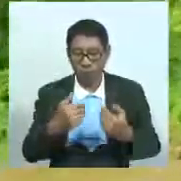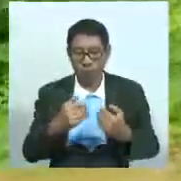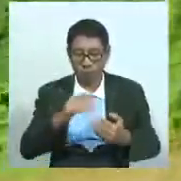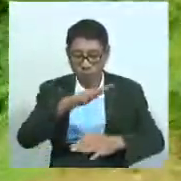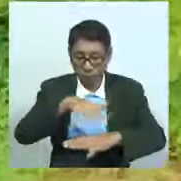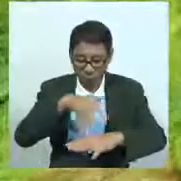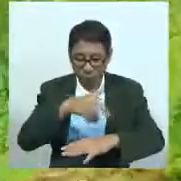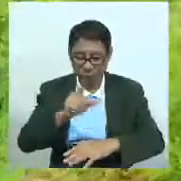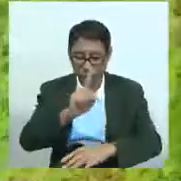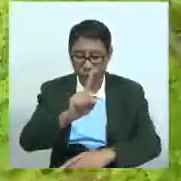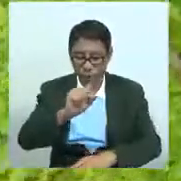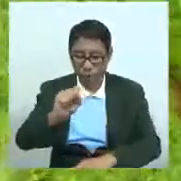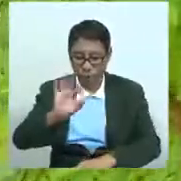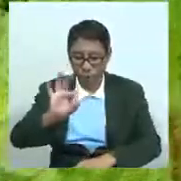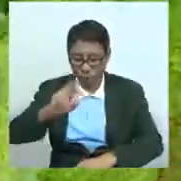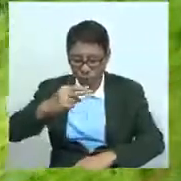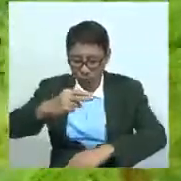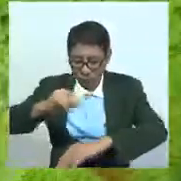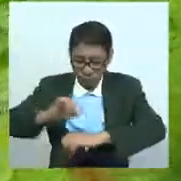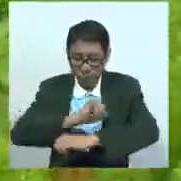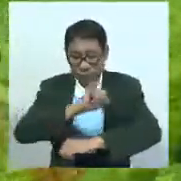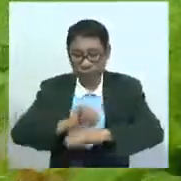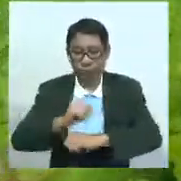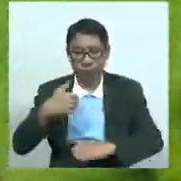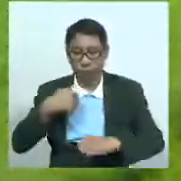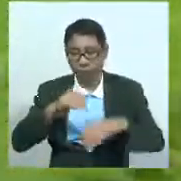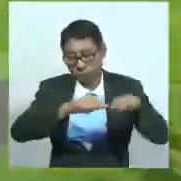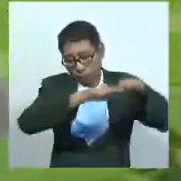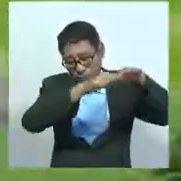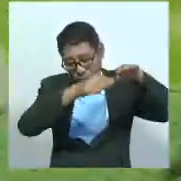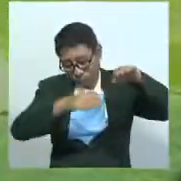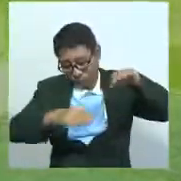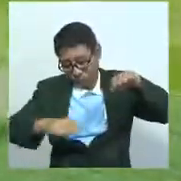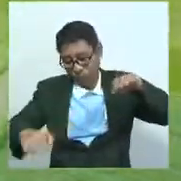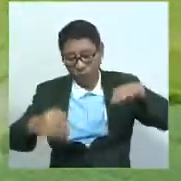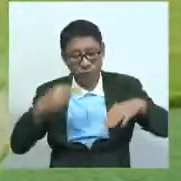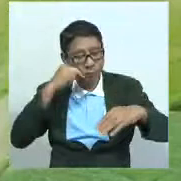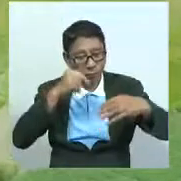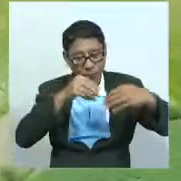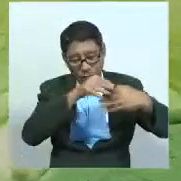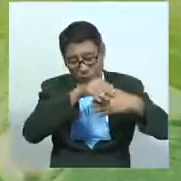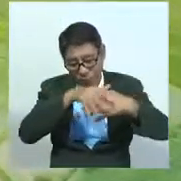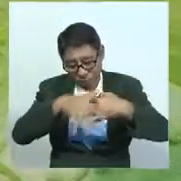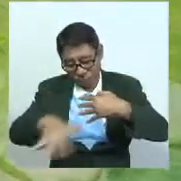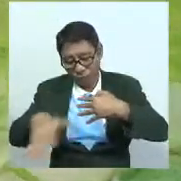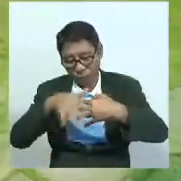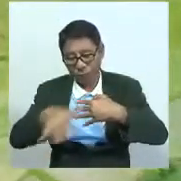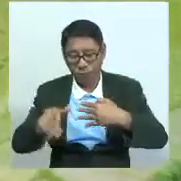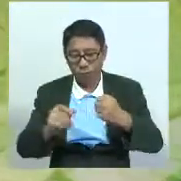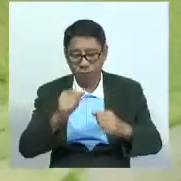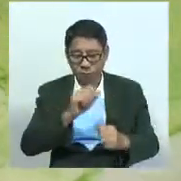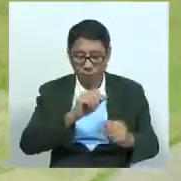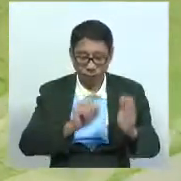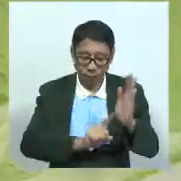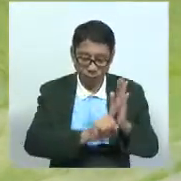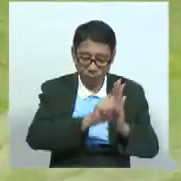ที่เกือบ 190,000 ไร่โดยใช้ประโยชน์จากความลาดชันของพื้นที่ในการผันน้ำและกระจายน้ำบนพื้นที่สูง